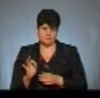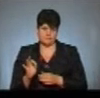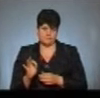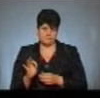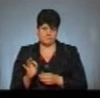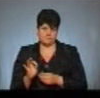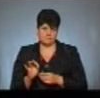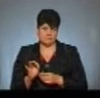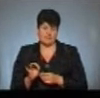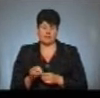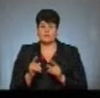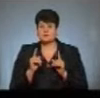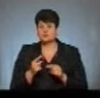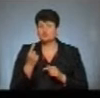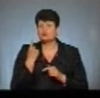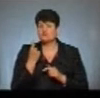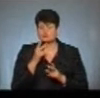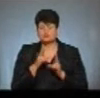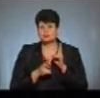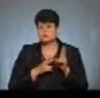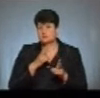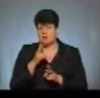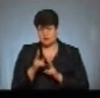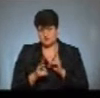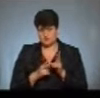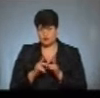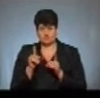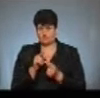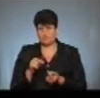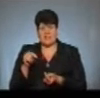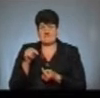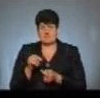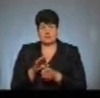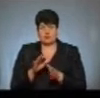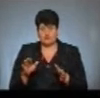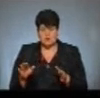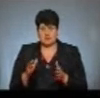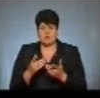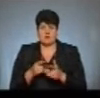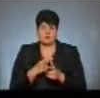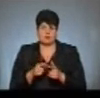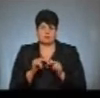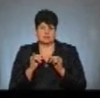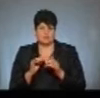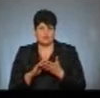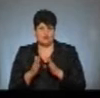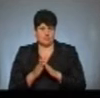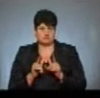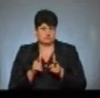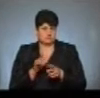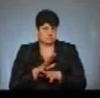Жодної апеляції впродовж тих 4 тестувань щодо невідповідності або нестворення належних умов не